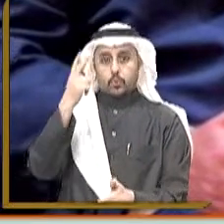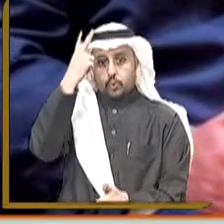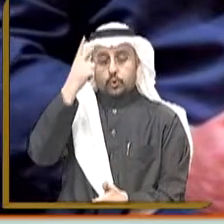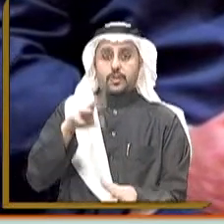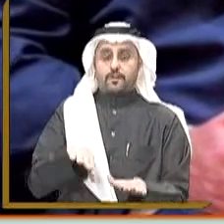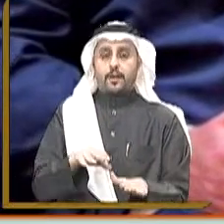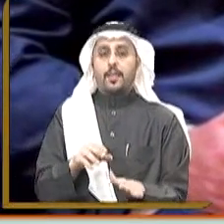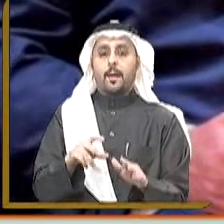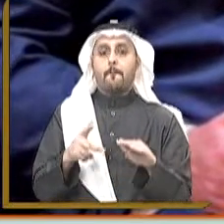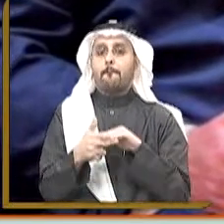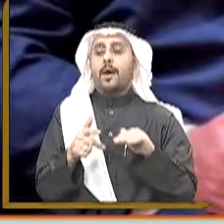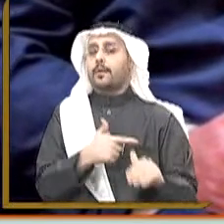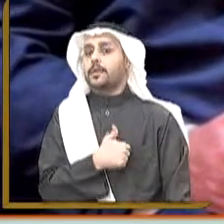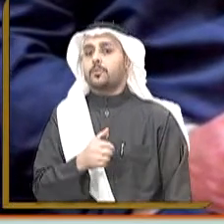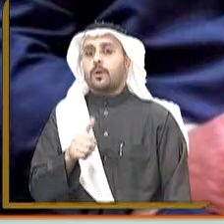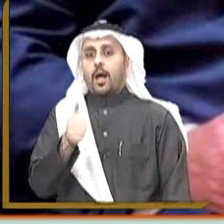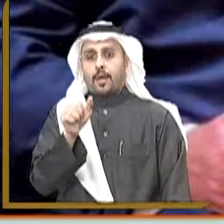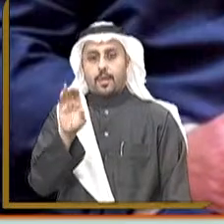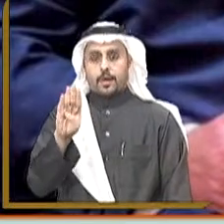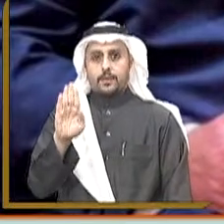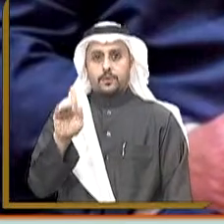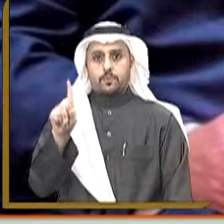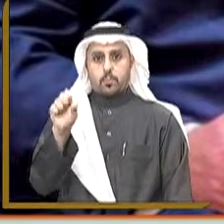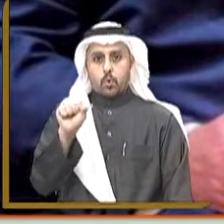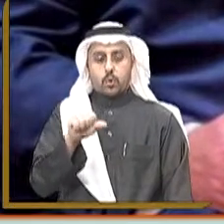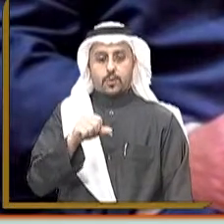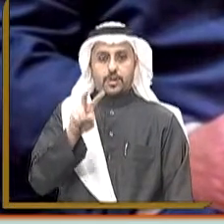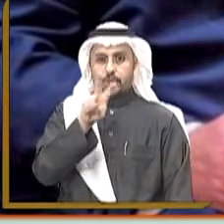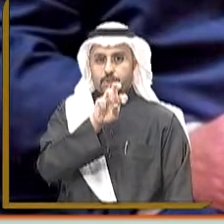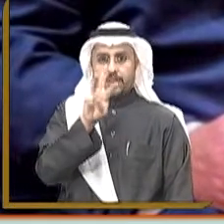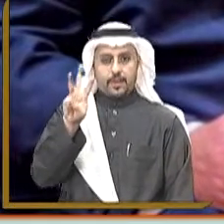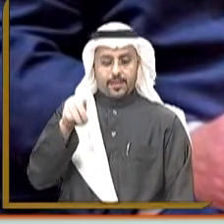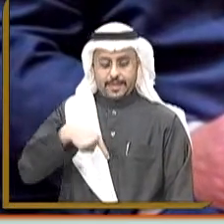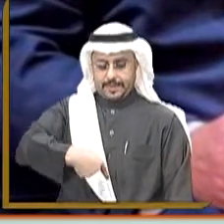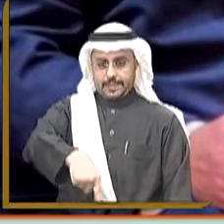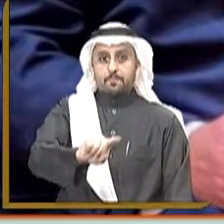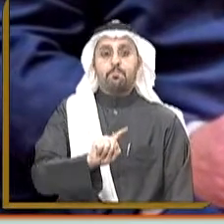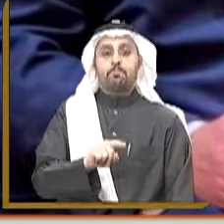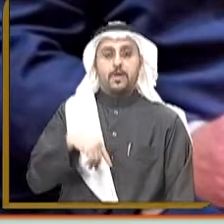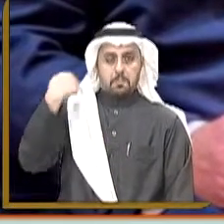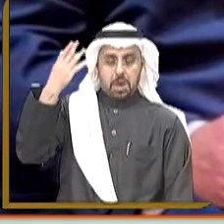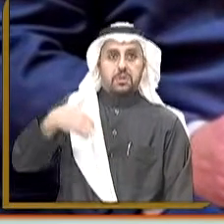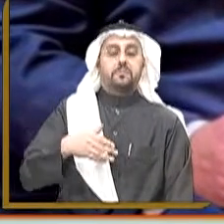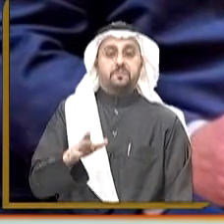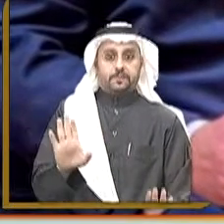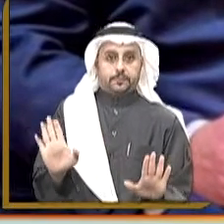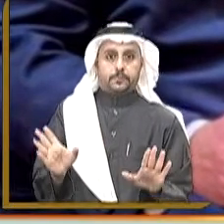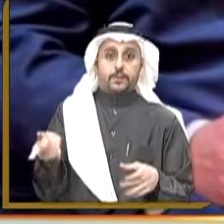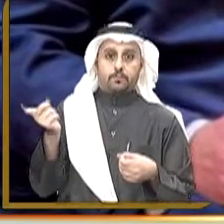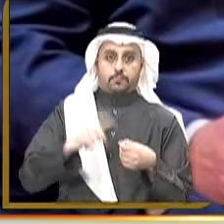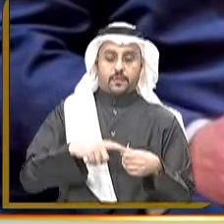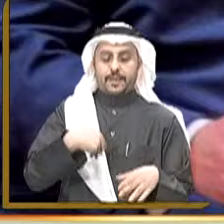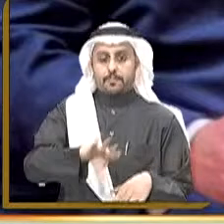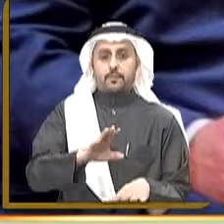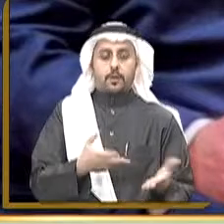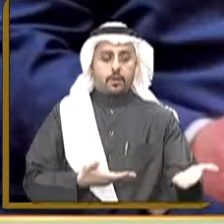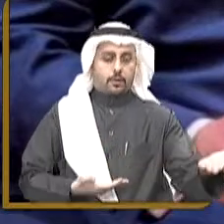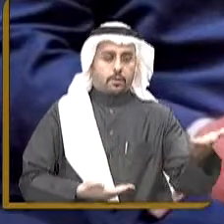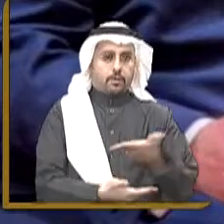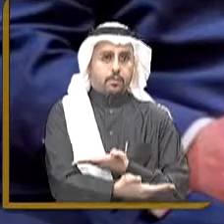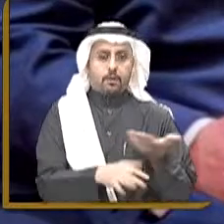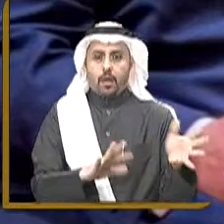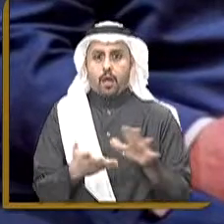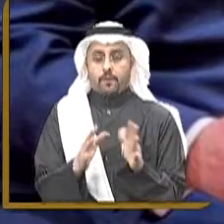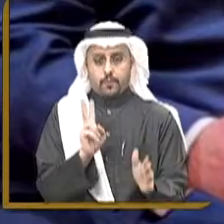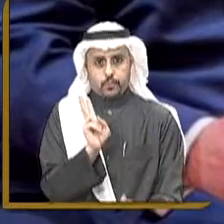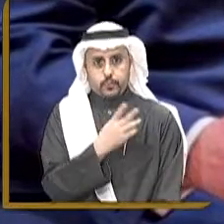السعودية لمعرض الرياض إكسبو 2030. حضر الاستقبال معالي الرئيس التنفيذي للهيئة الملكية لمدينة الرياض